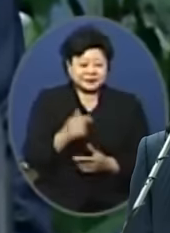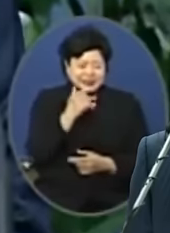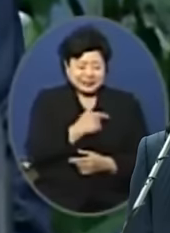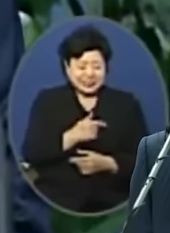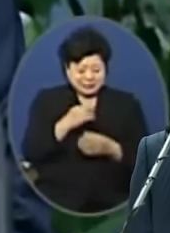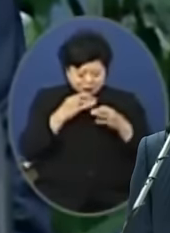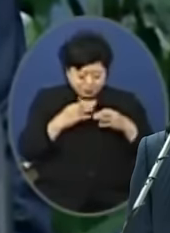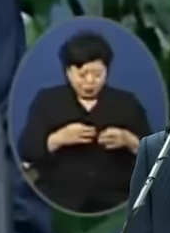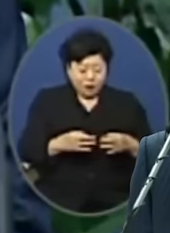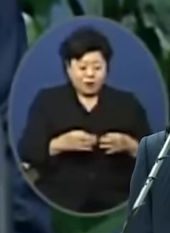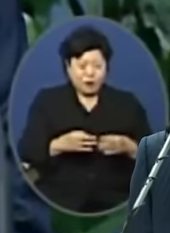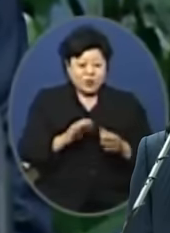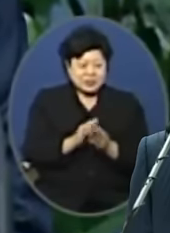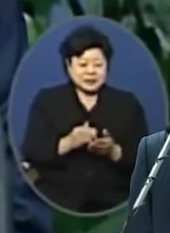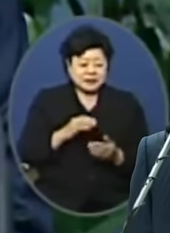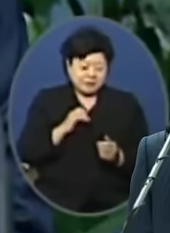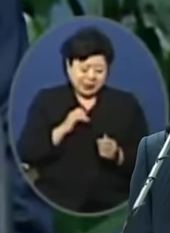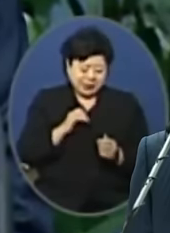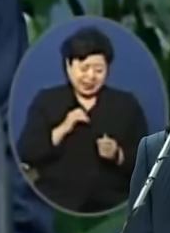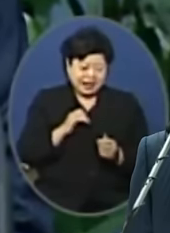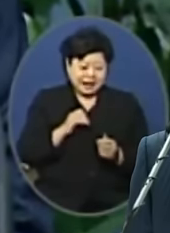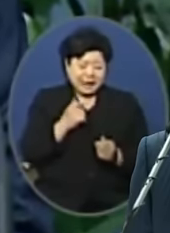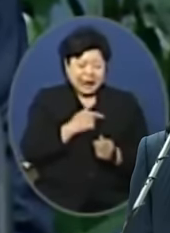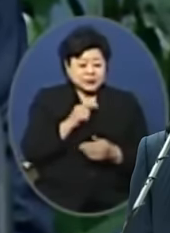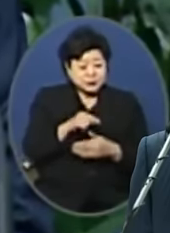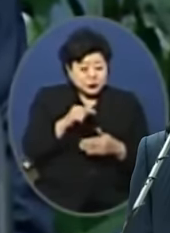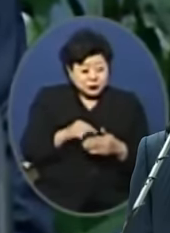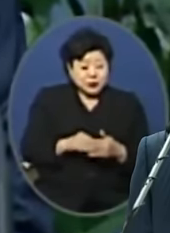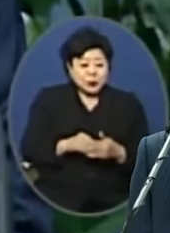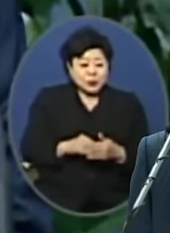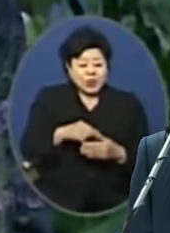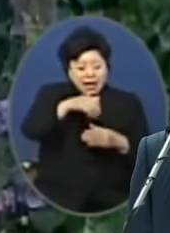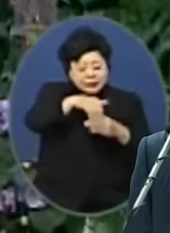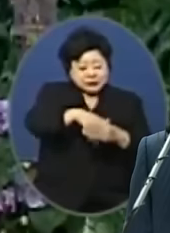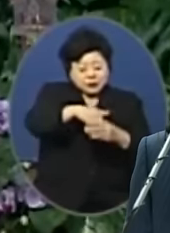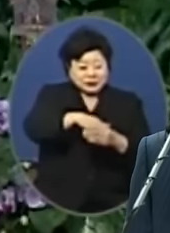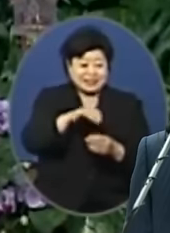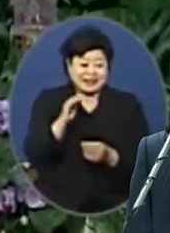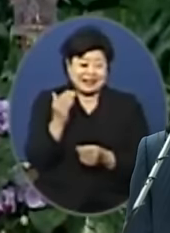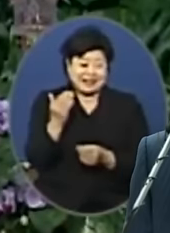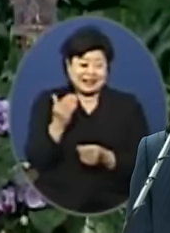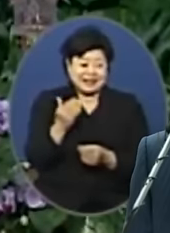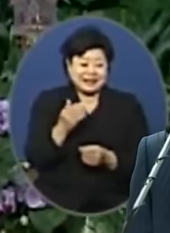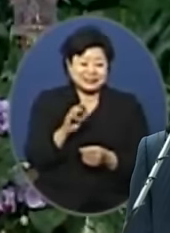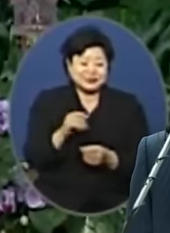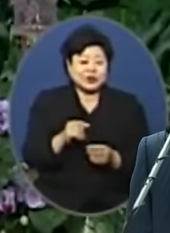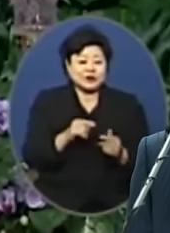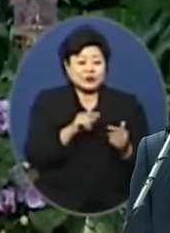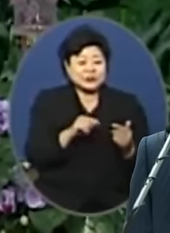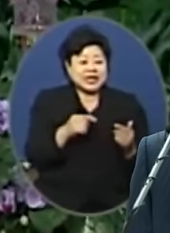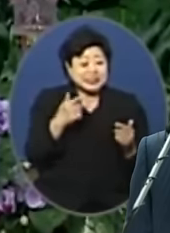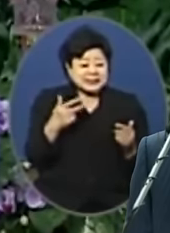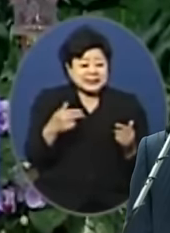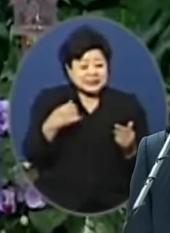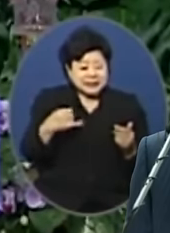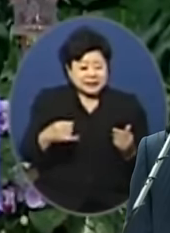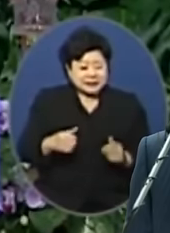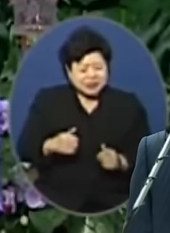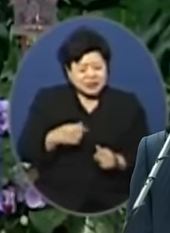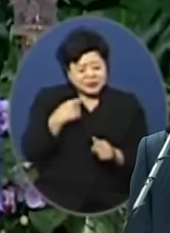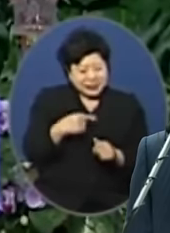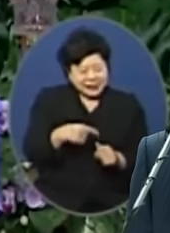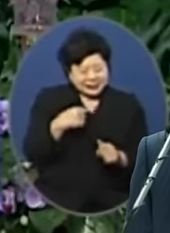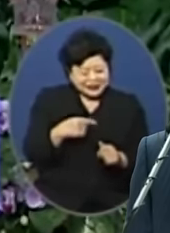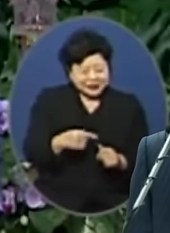보고 여러분이 직접 이야기하면 여러분 가슴 속에 그것이 심어지는 것입니다. 신명기 6장 7절에 내 자녀에게 부지런히